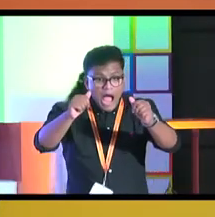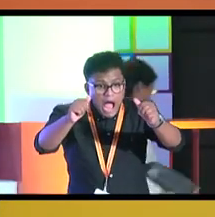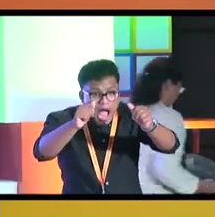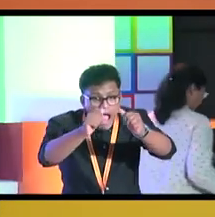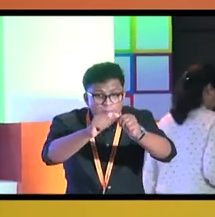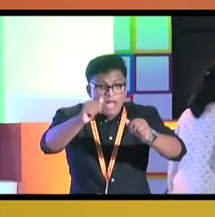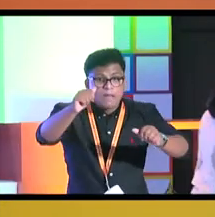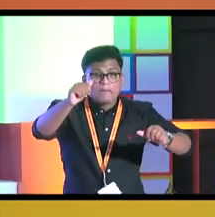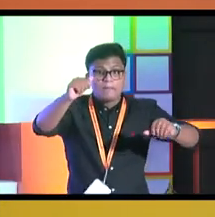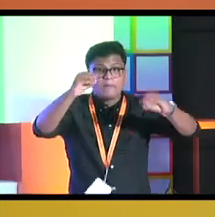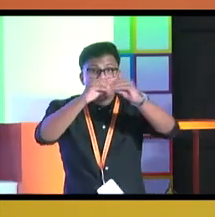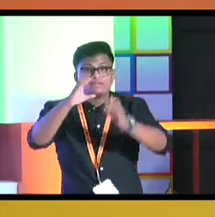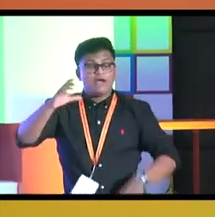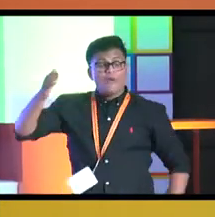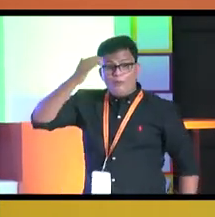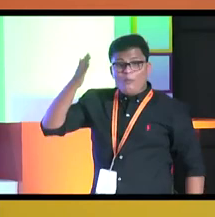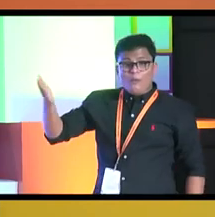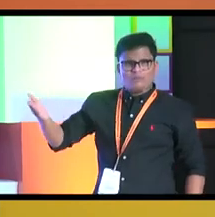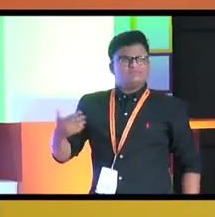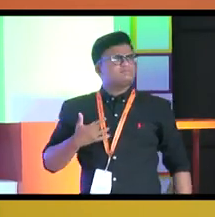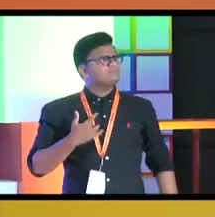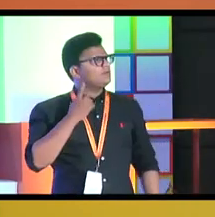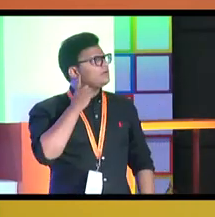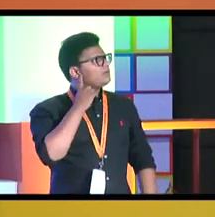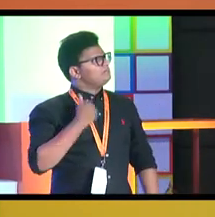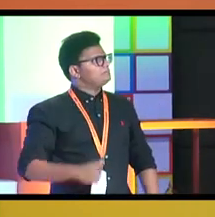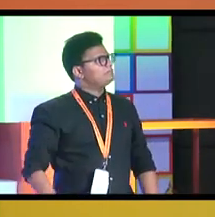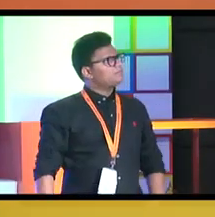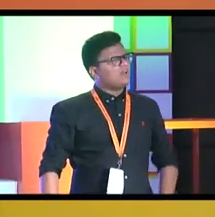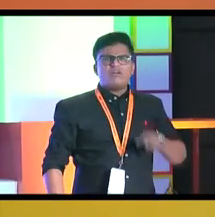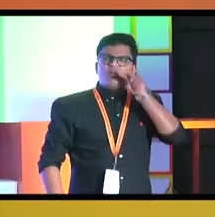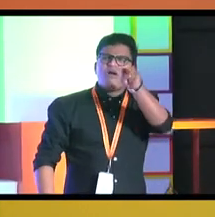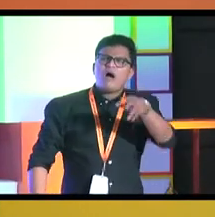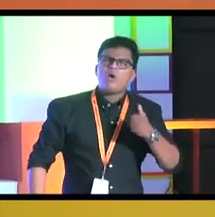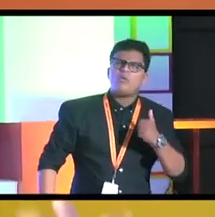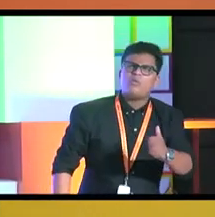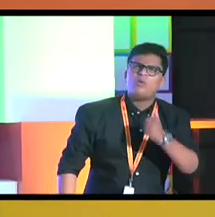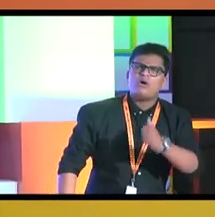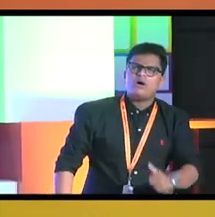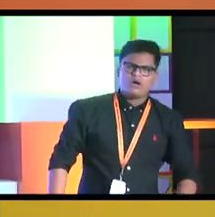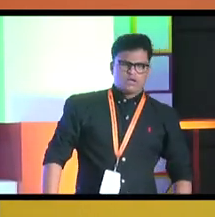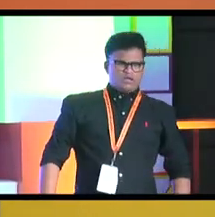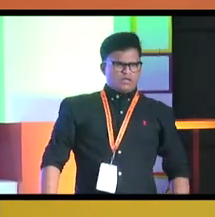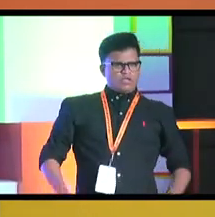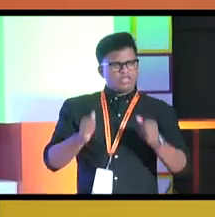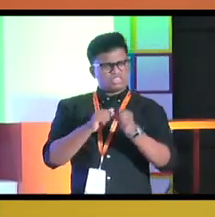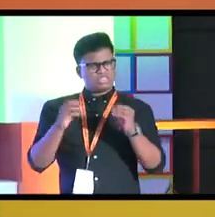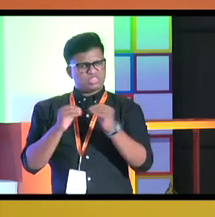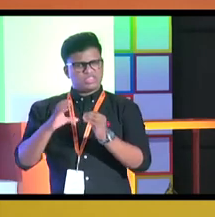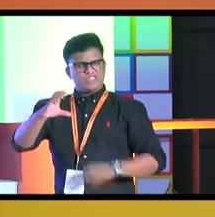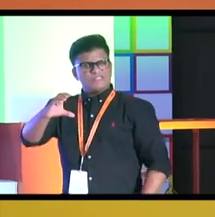लैंग्वेज. मुझे लगा मैंने कुछ गलत सुना है, क्योंकि ये बच्चा तो देख ही नहीं सकता, ये साइन लैंग्वेज सीखेगा